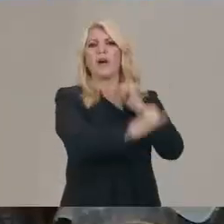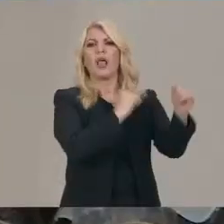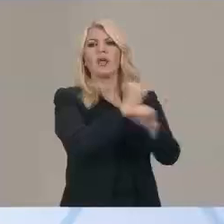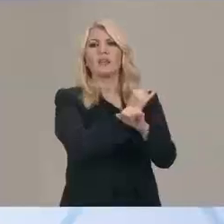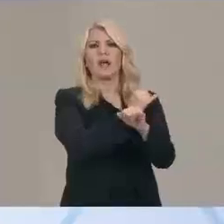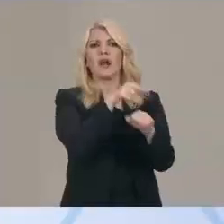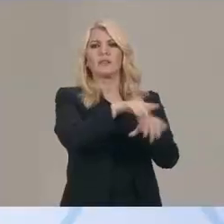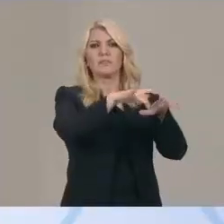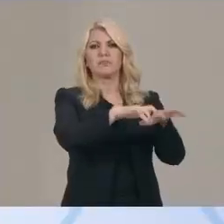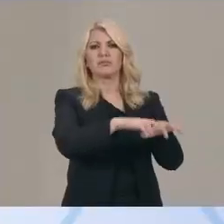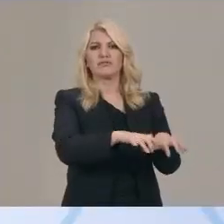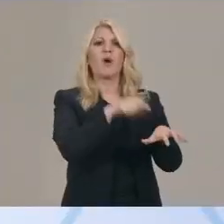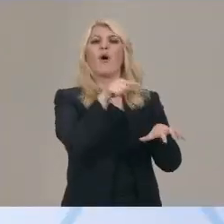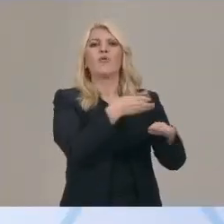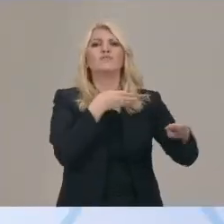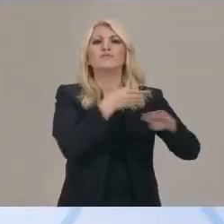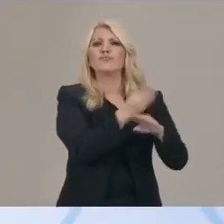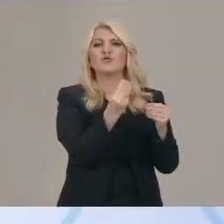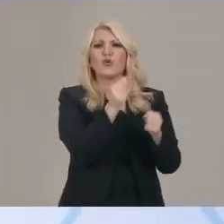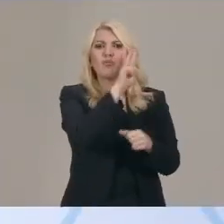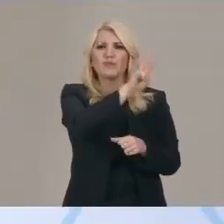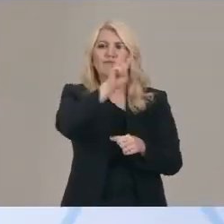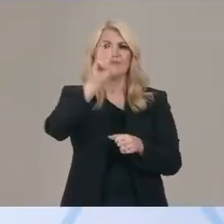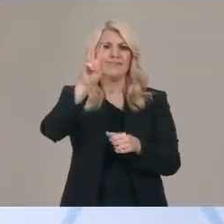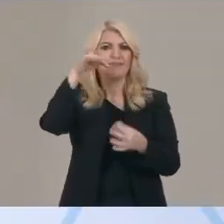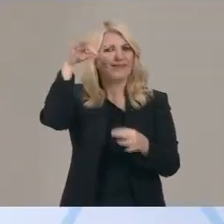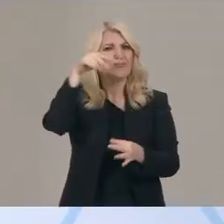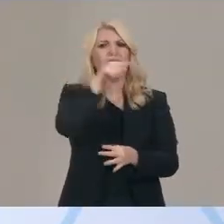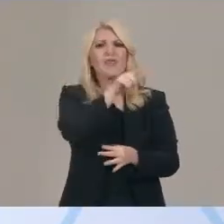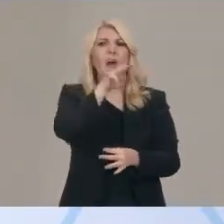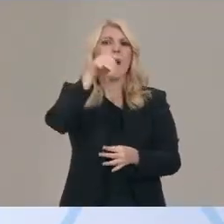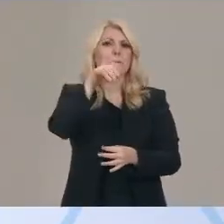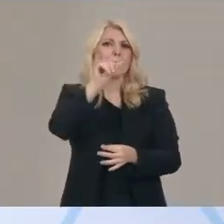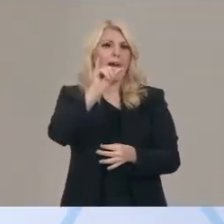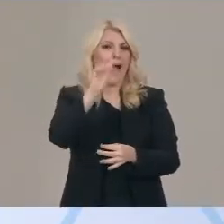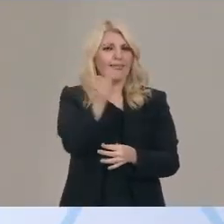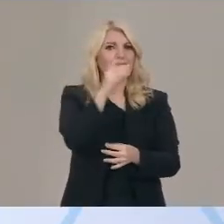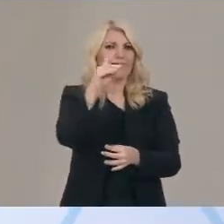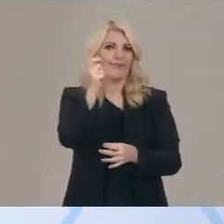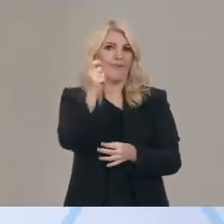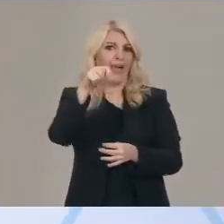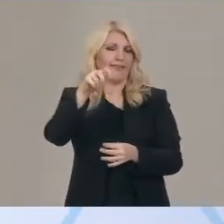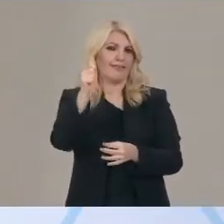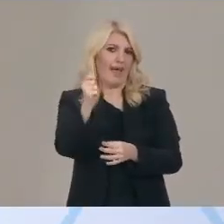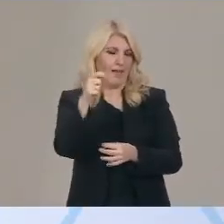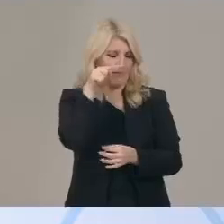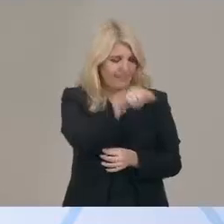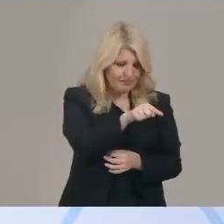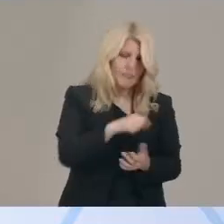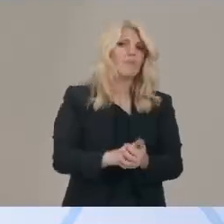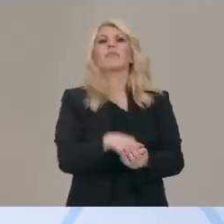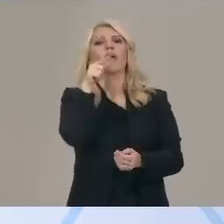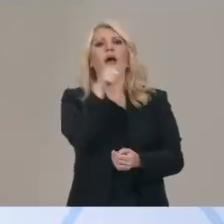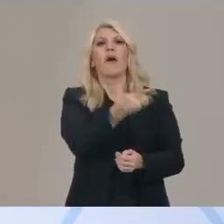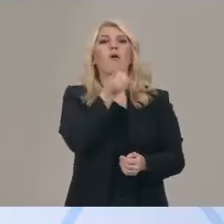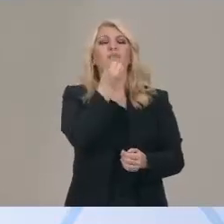πλατφόρμα My Data. Με αυτόν τον τρόπο, οι φορολογικές αρχές θα έχουν μια πλήρη εικόνα του υποδιακίνηση προϊόντος σε όλα